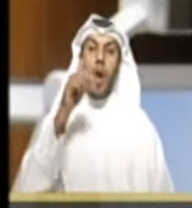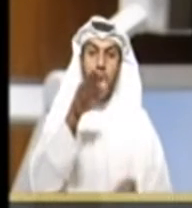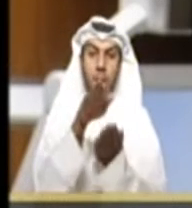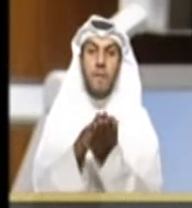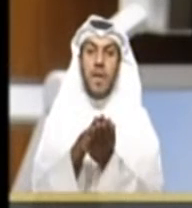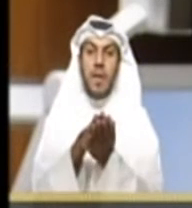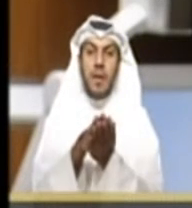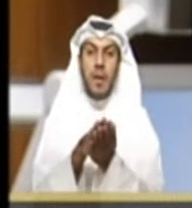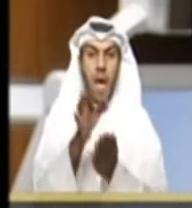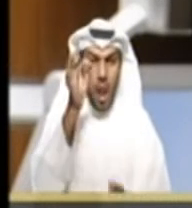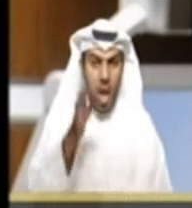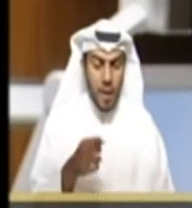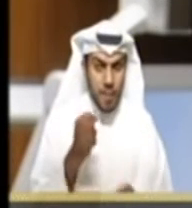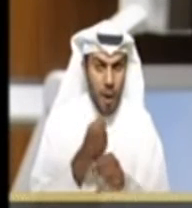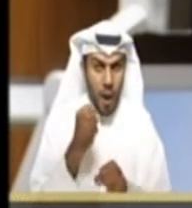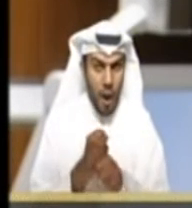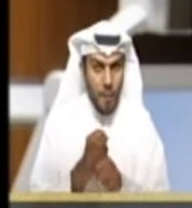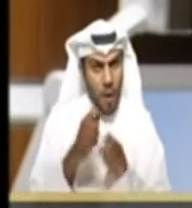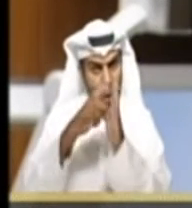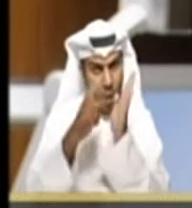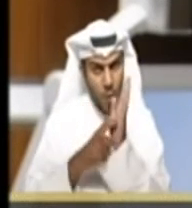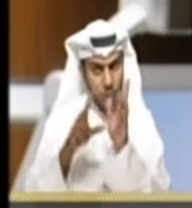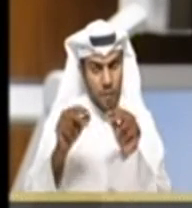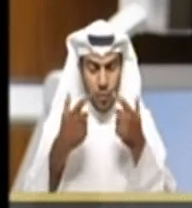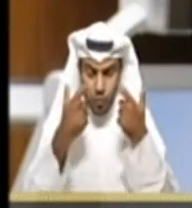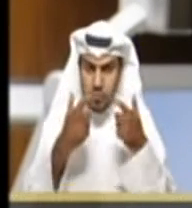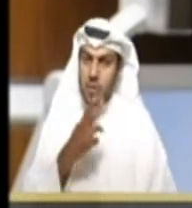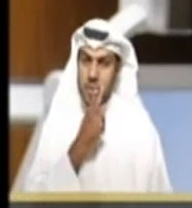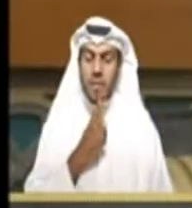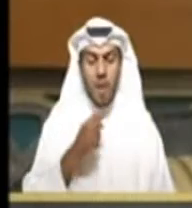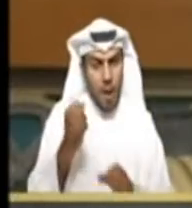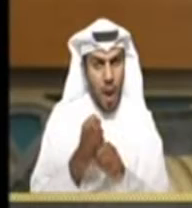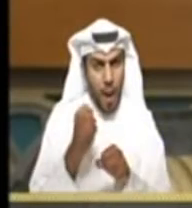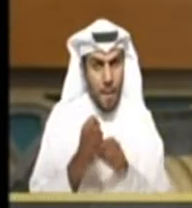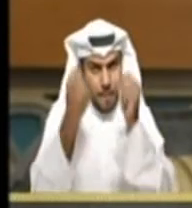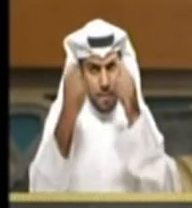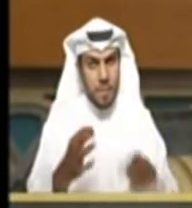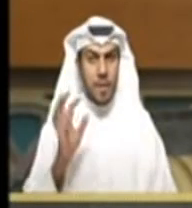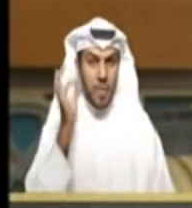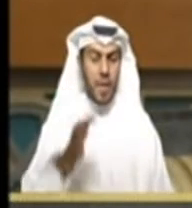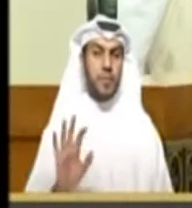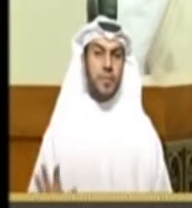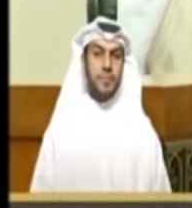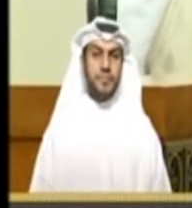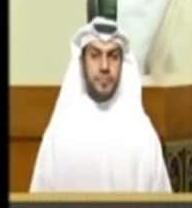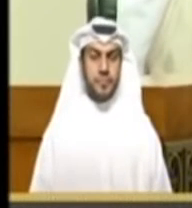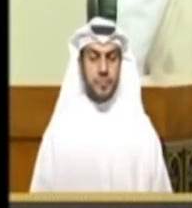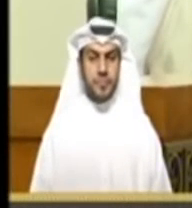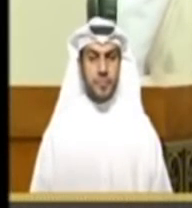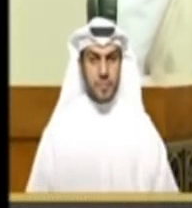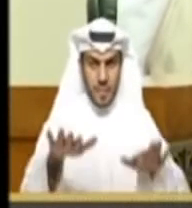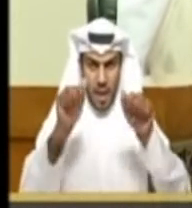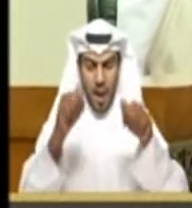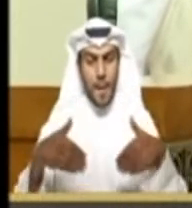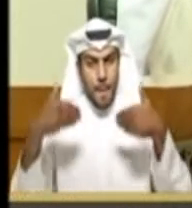التمسك بمقتضيات العمل النيابي في الرقابة والتشريع ضمن الإطار الدستوري لها. وبعد